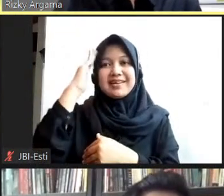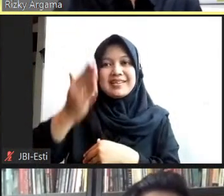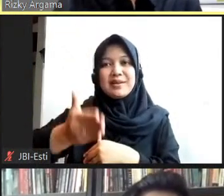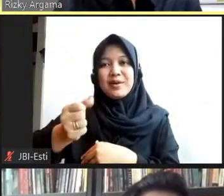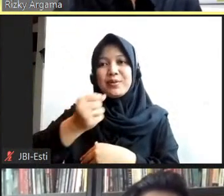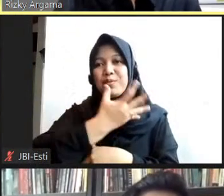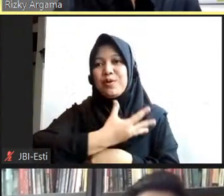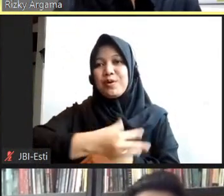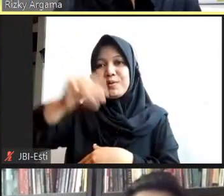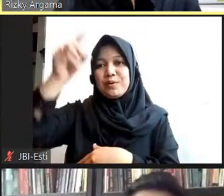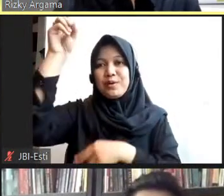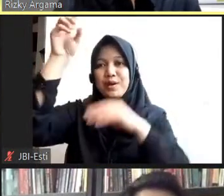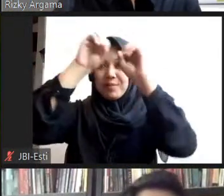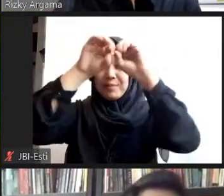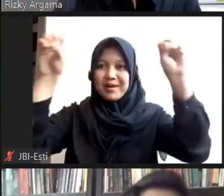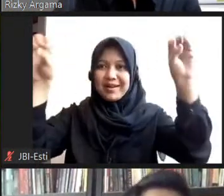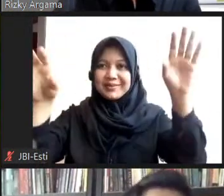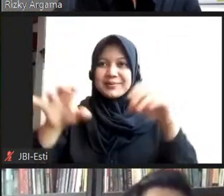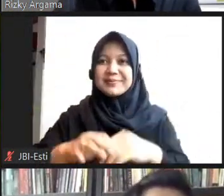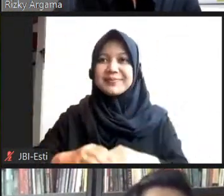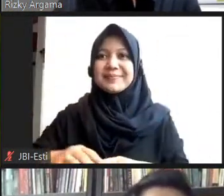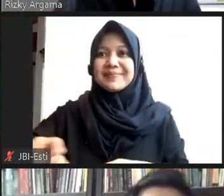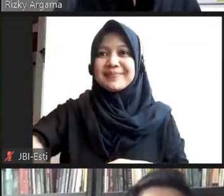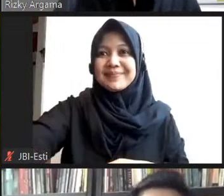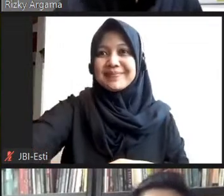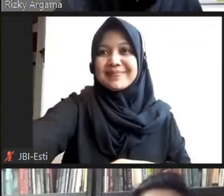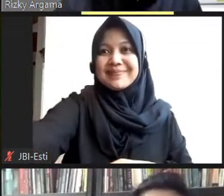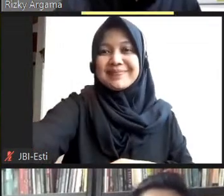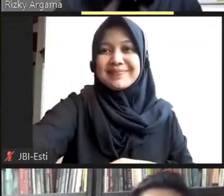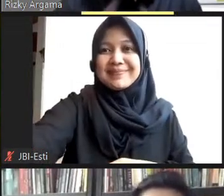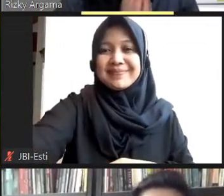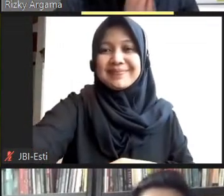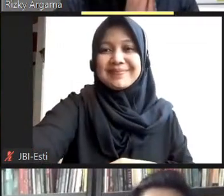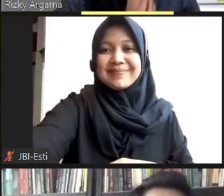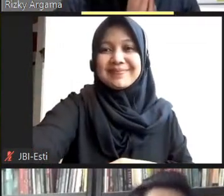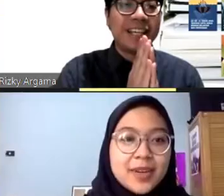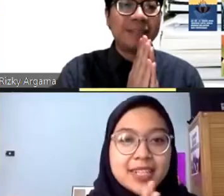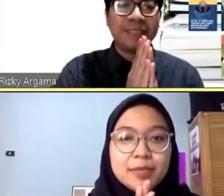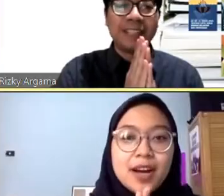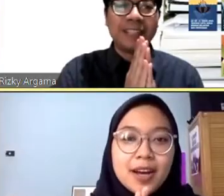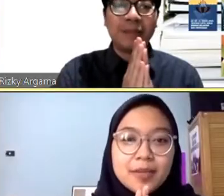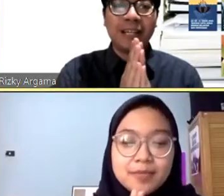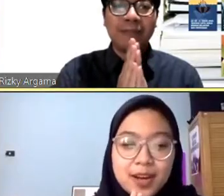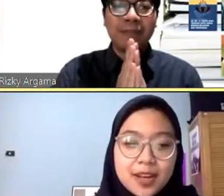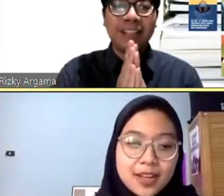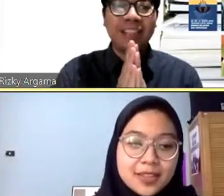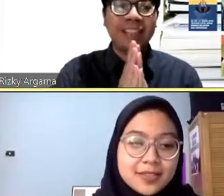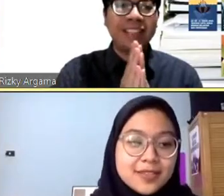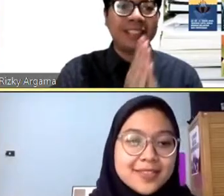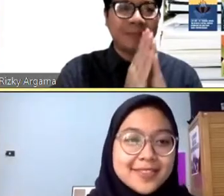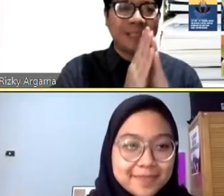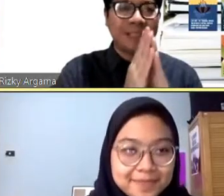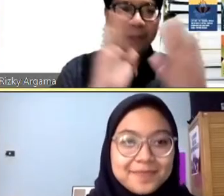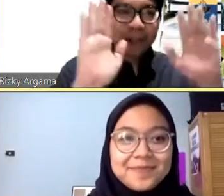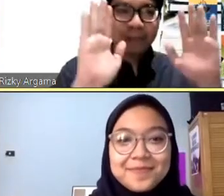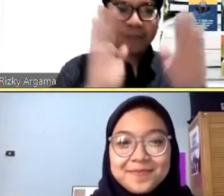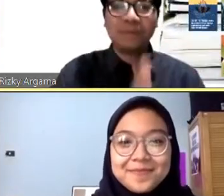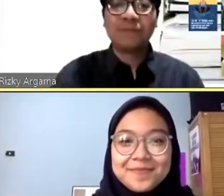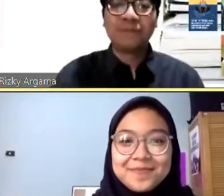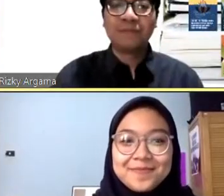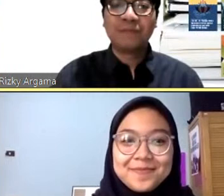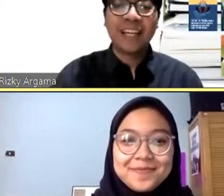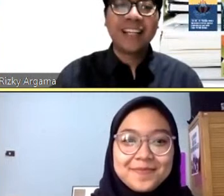wabarakatuh. Terima kasih, Mas Gama. Terima kasih semuanya. Terima kasih banyak, Mas Gama, Fani, Mas